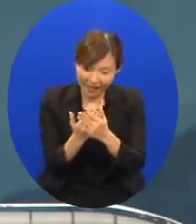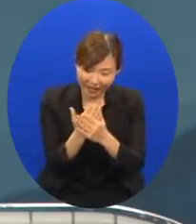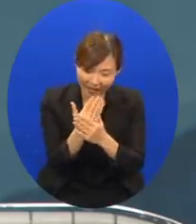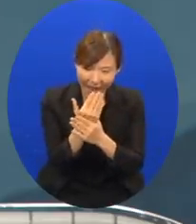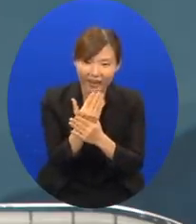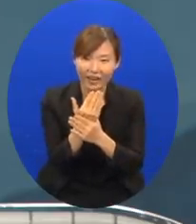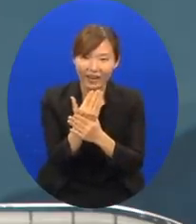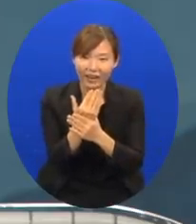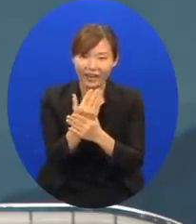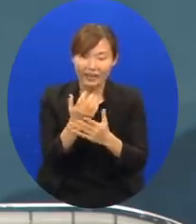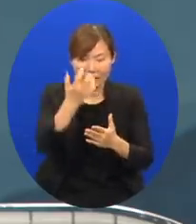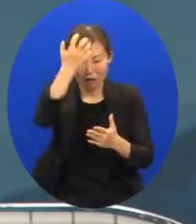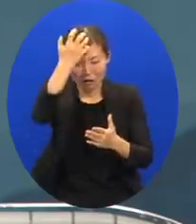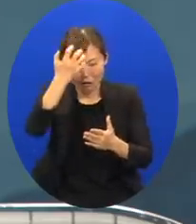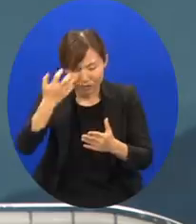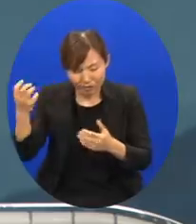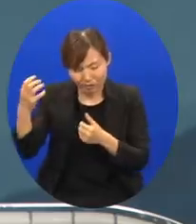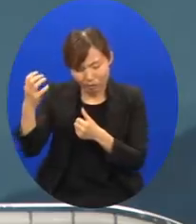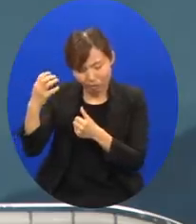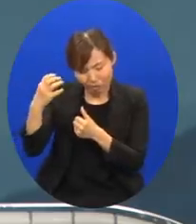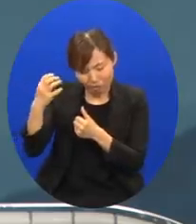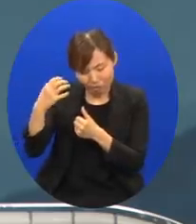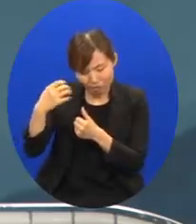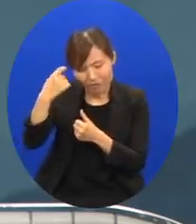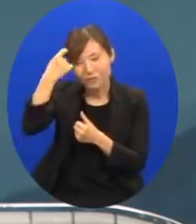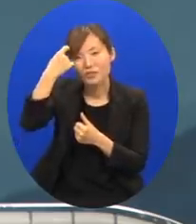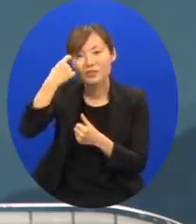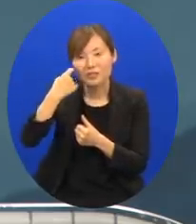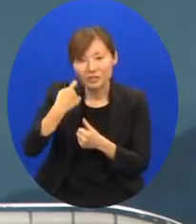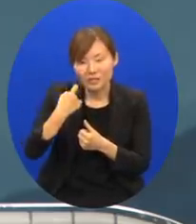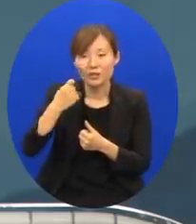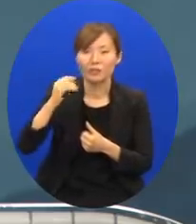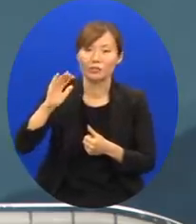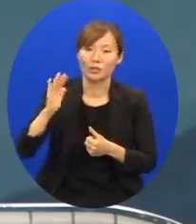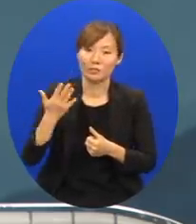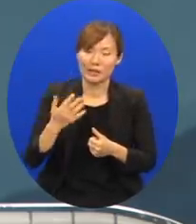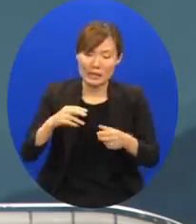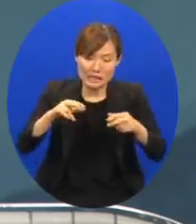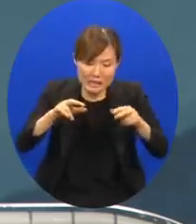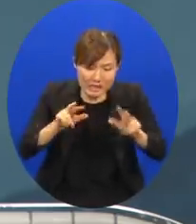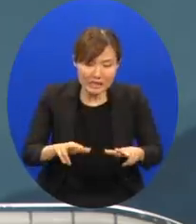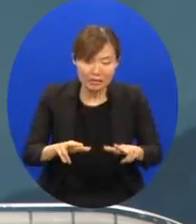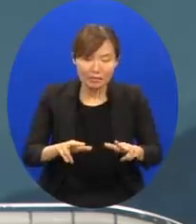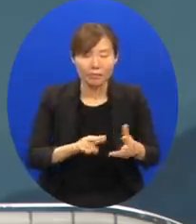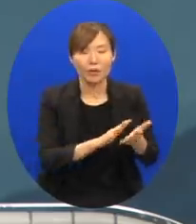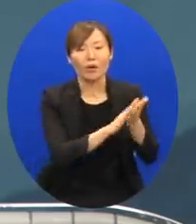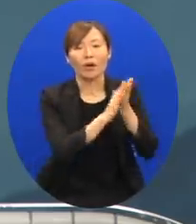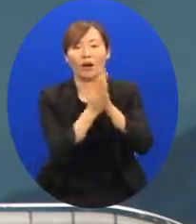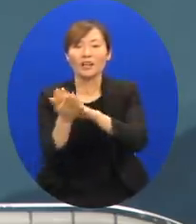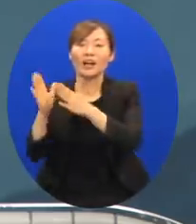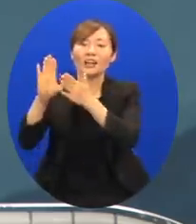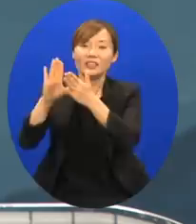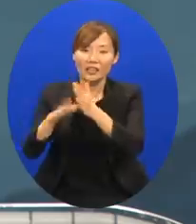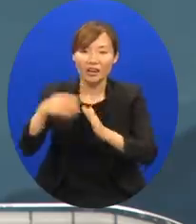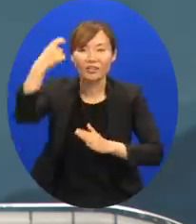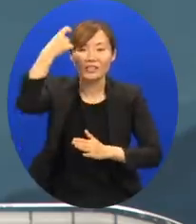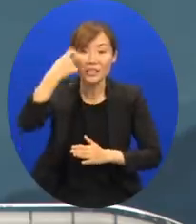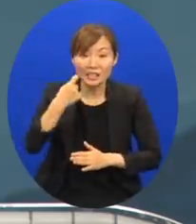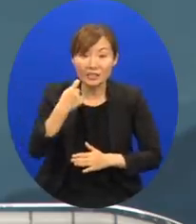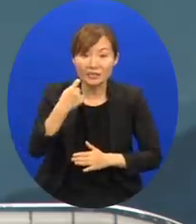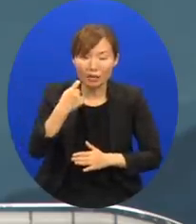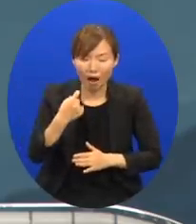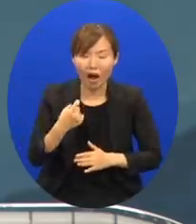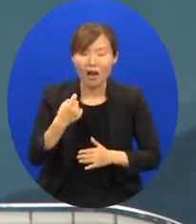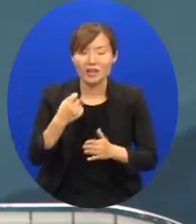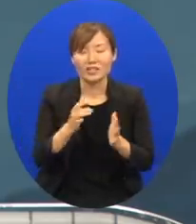책망 도 느끼는 거예요 이제는 변화 되어야 되겠다 이런 생각도 드는 겁니다 예수님이 나를 속죄